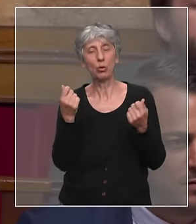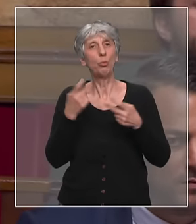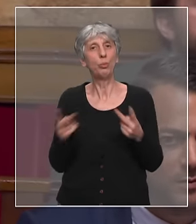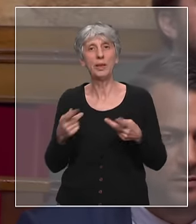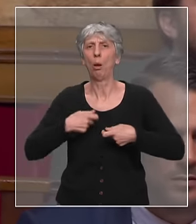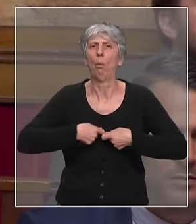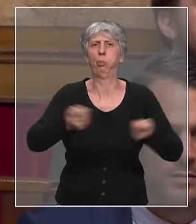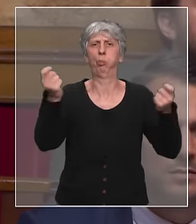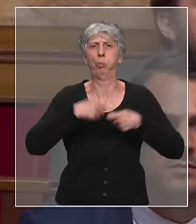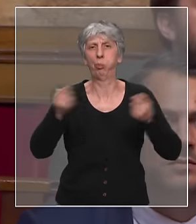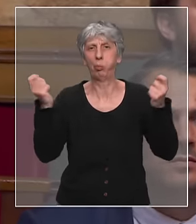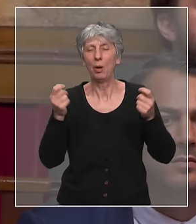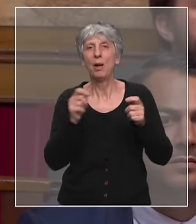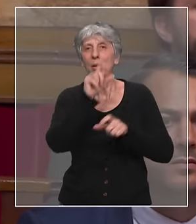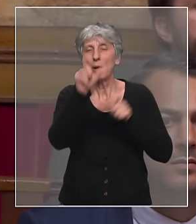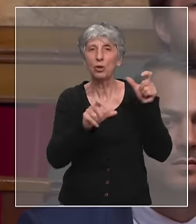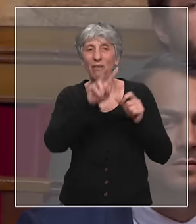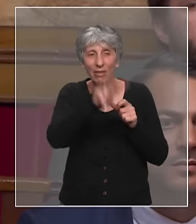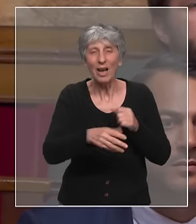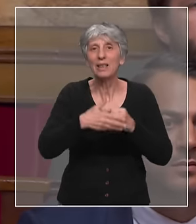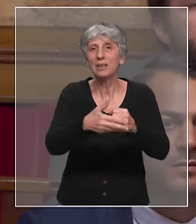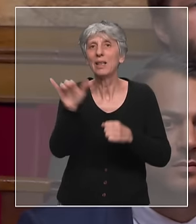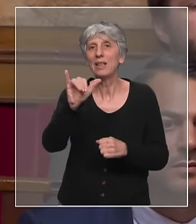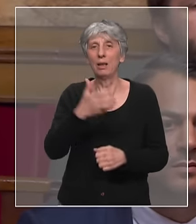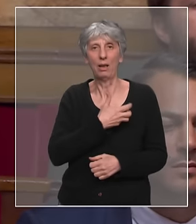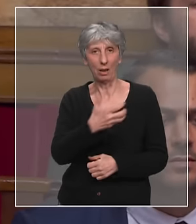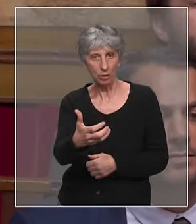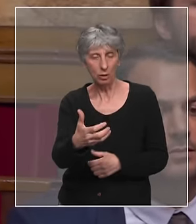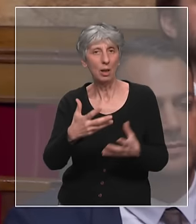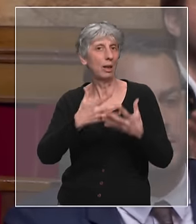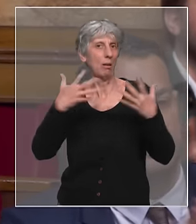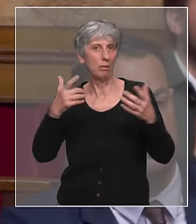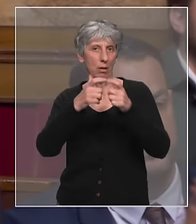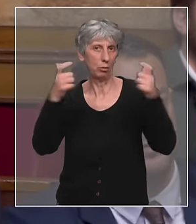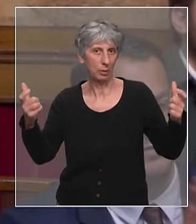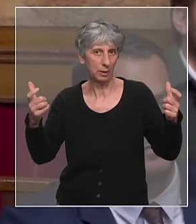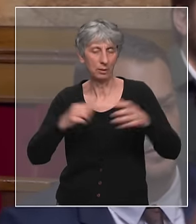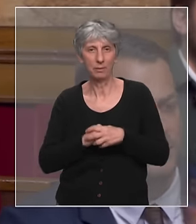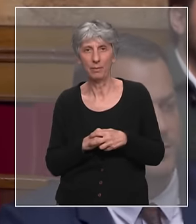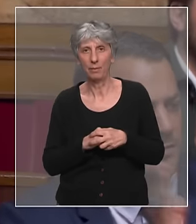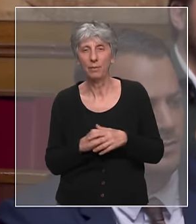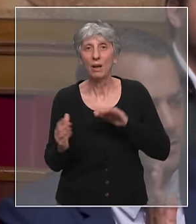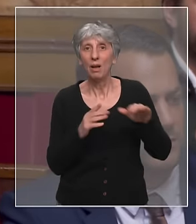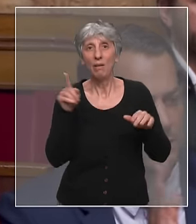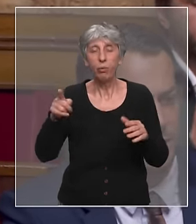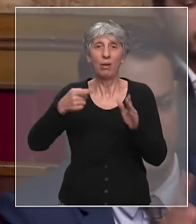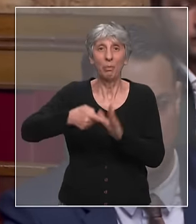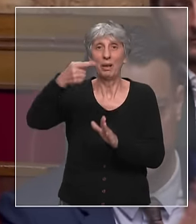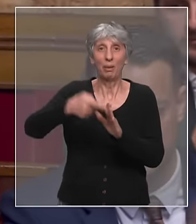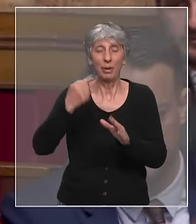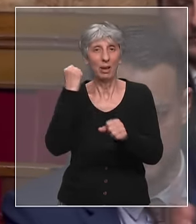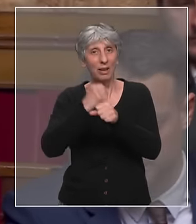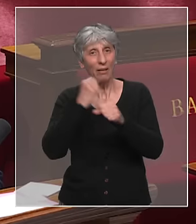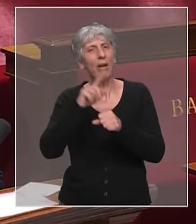généreusement les véritables assistés de ce pays, les riches et les grandes entreprises. Vous ne cessez de répéter que le travail doit